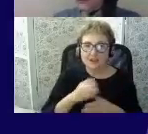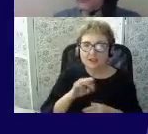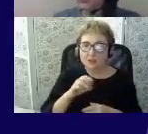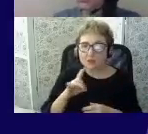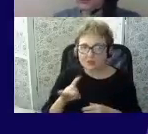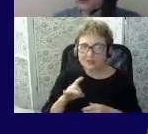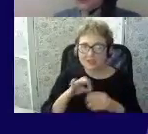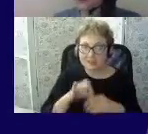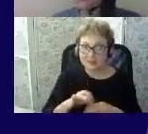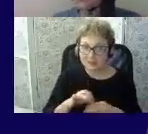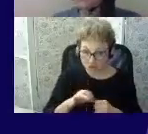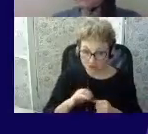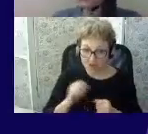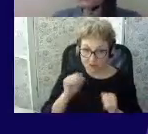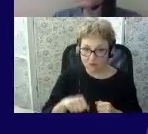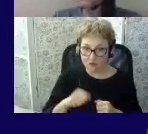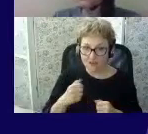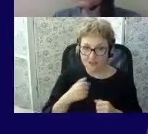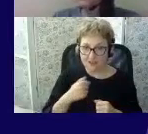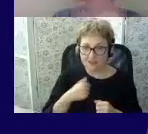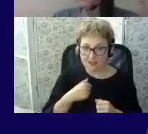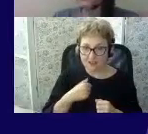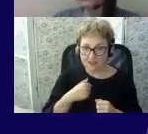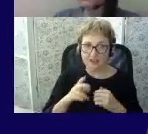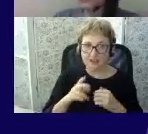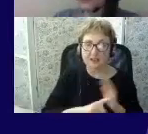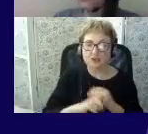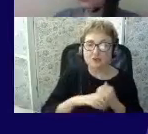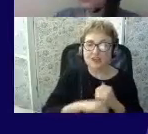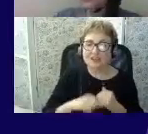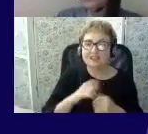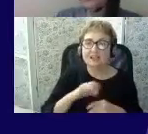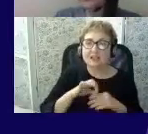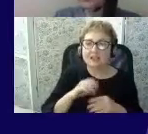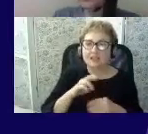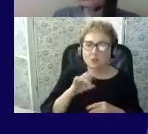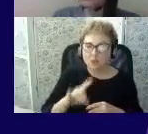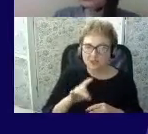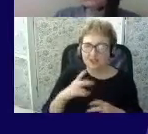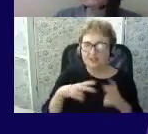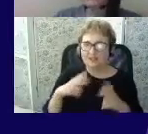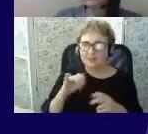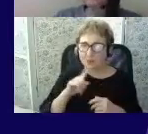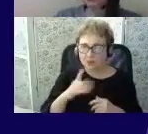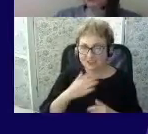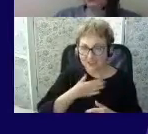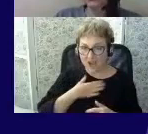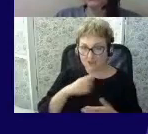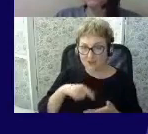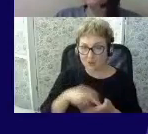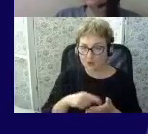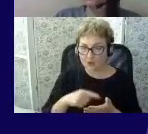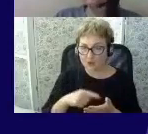тьюторское сопровождение. Можно, если позволите, с конца начну. Тьюторского сопровождения в вузах нашего